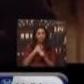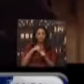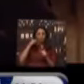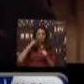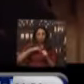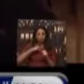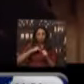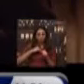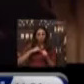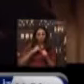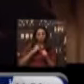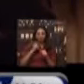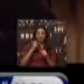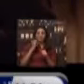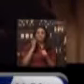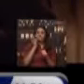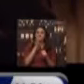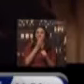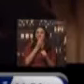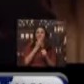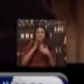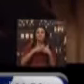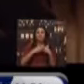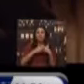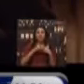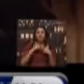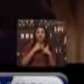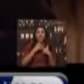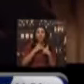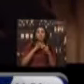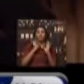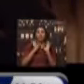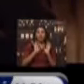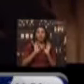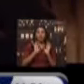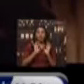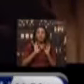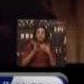اكتر دور حبيته يمكن او اثر فيا